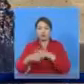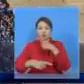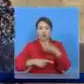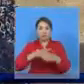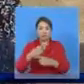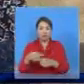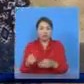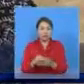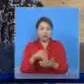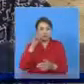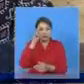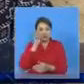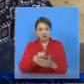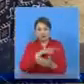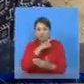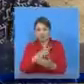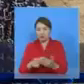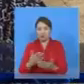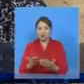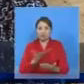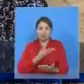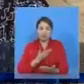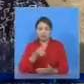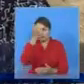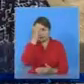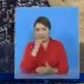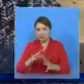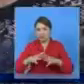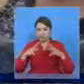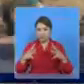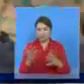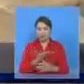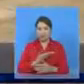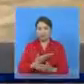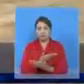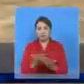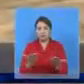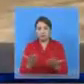вообще не верится нам. Спасибо большое. Ничего, передайте жителям, чтобы